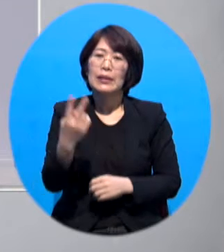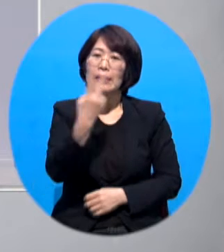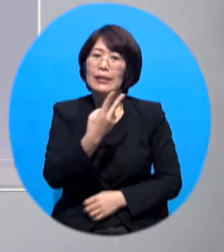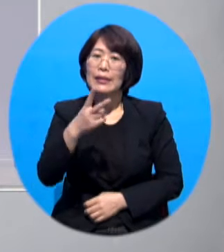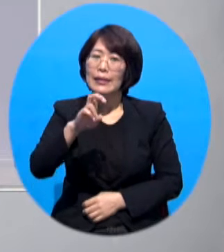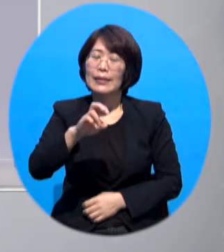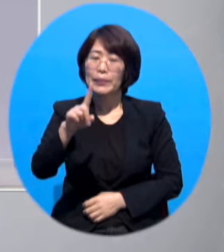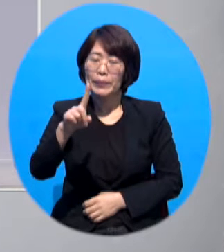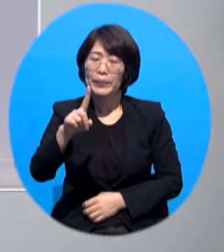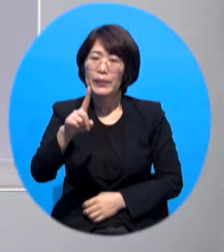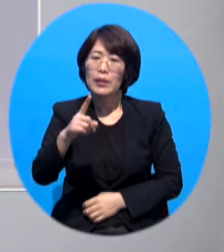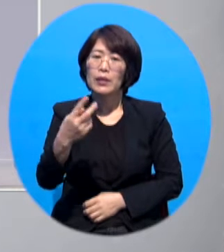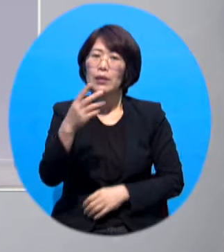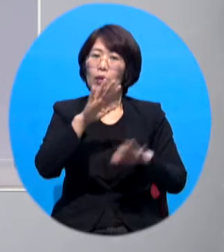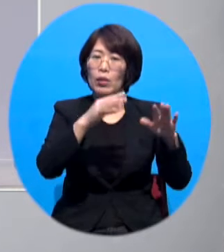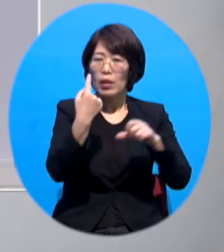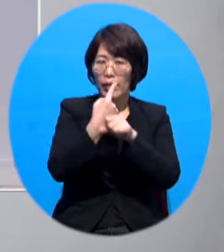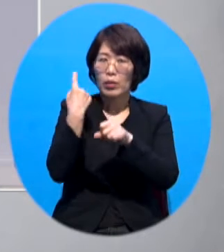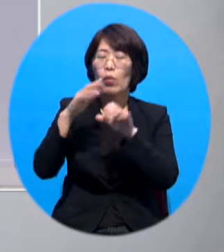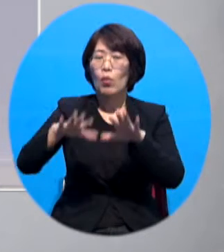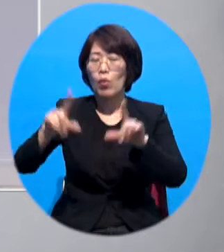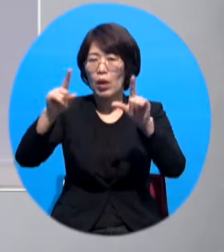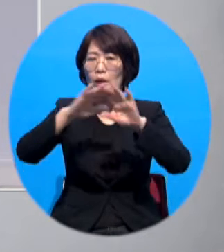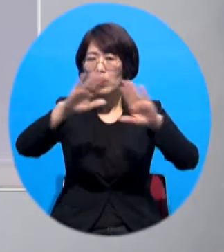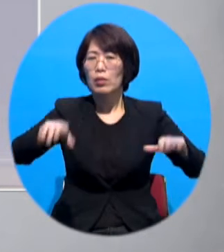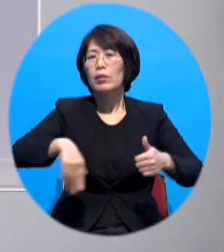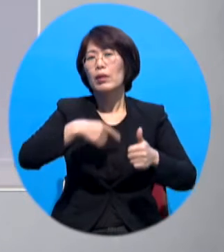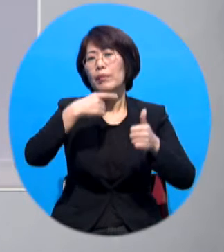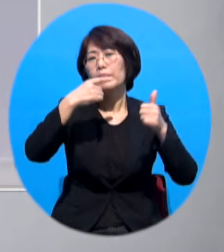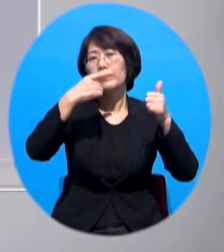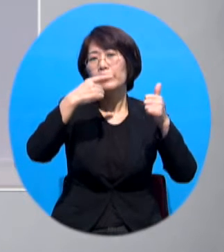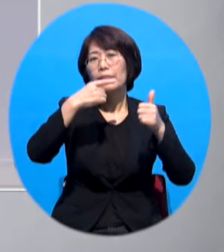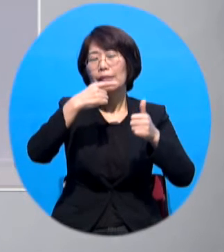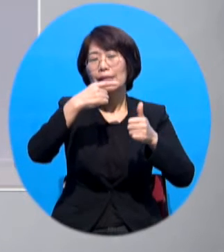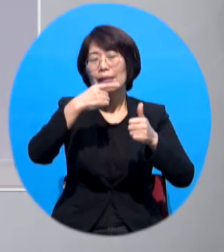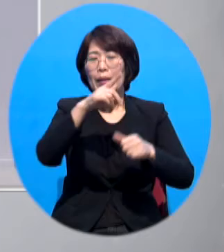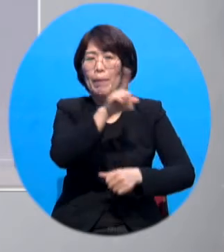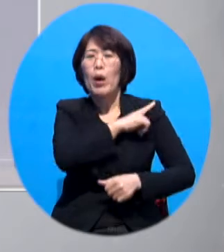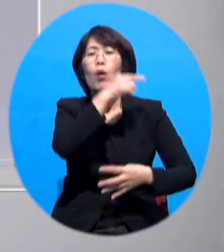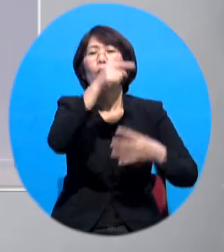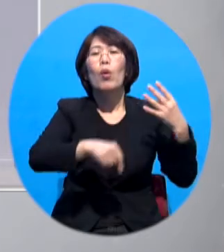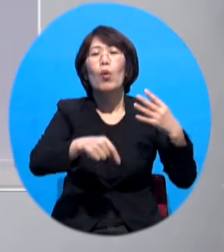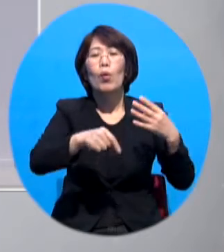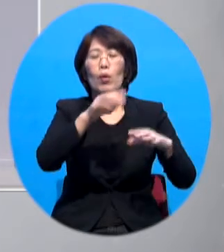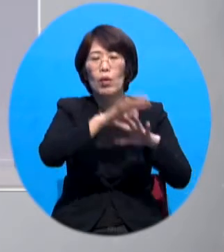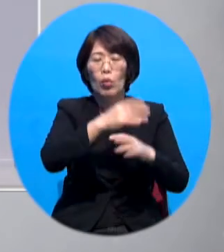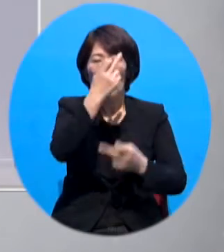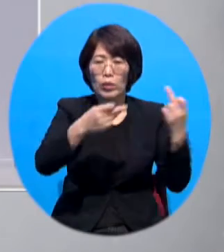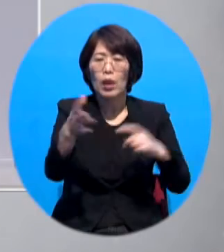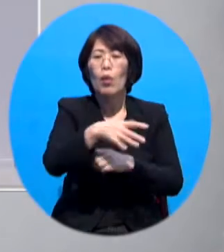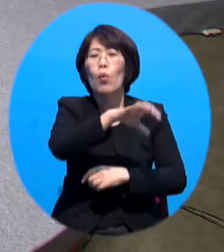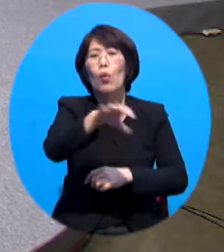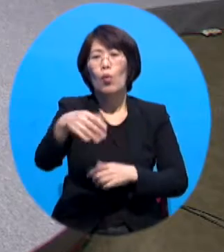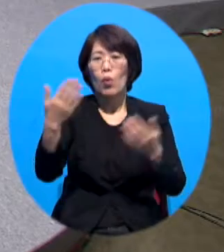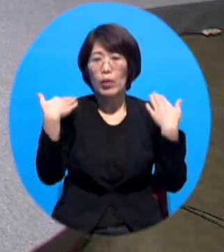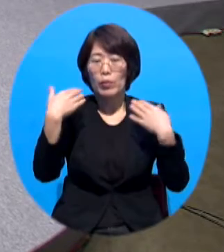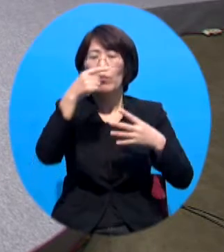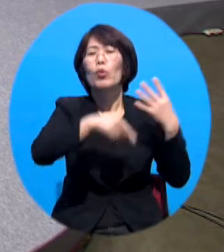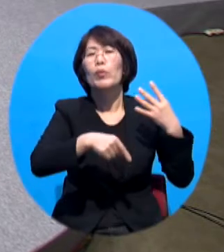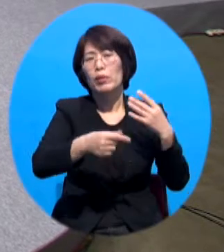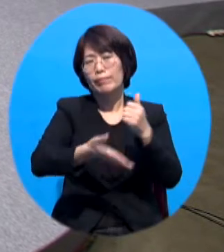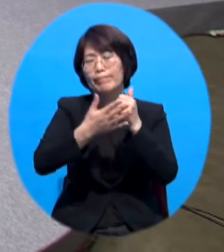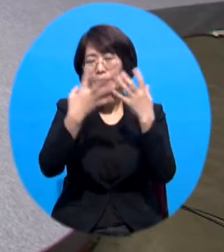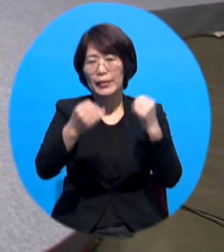2021년 22년 전남교육청 최고의 부착 상품은 농산어촌 유학 이라고 모두다 2매와 지 하겠으나